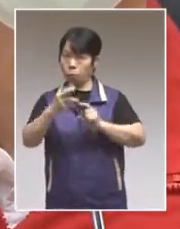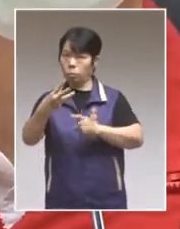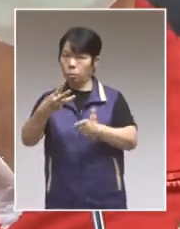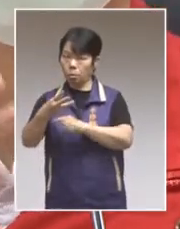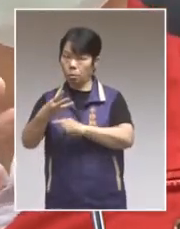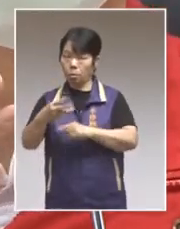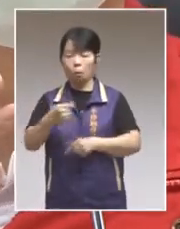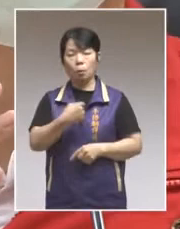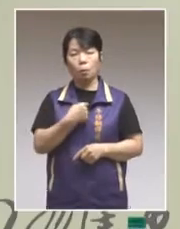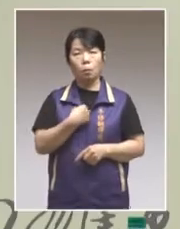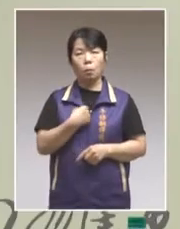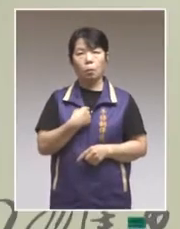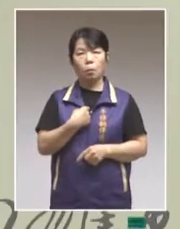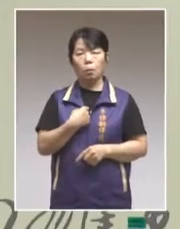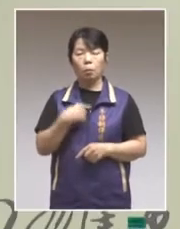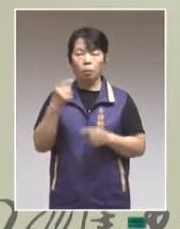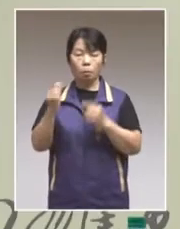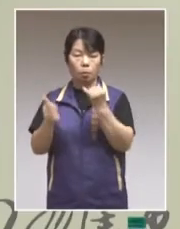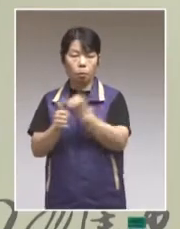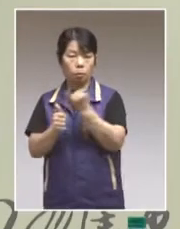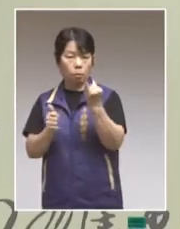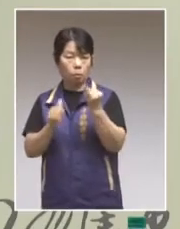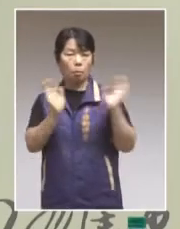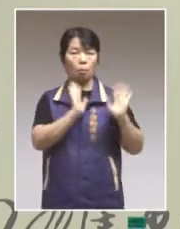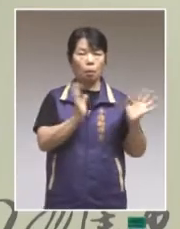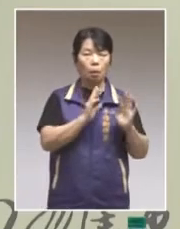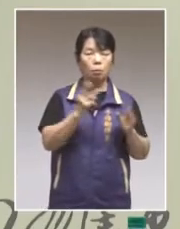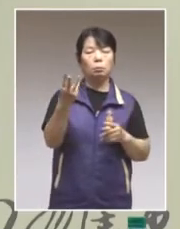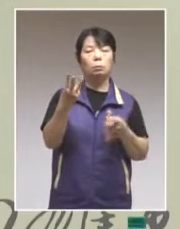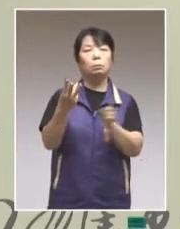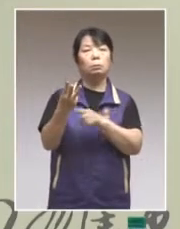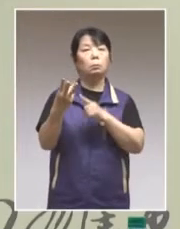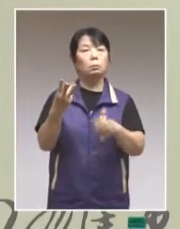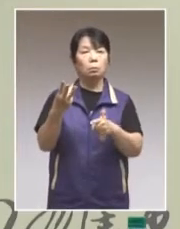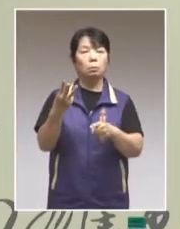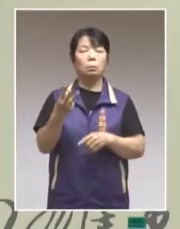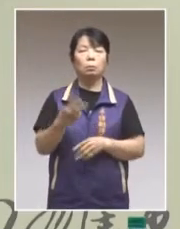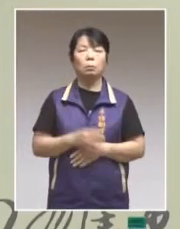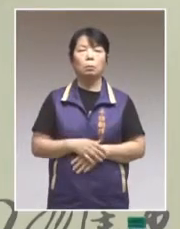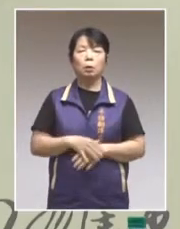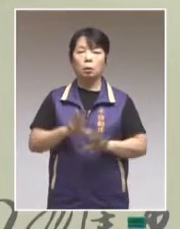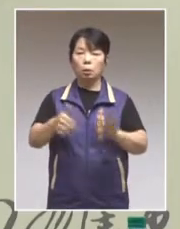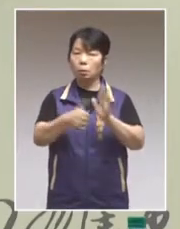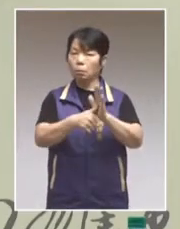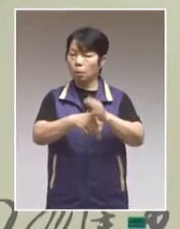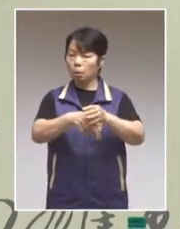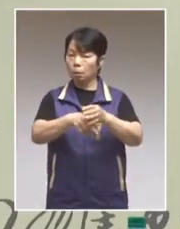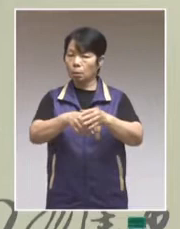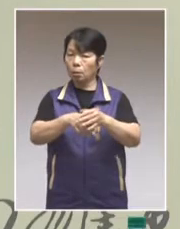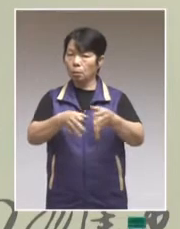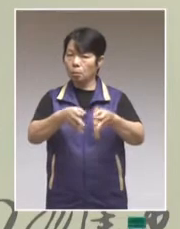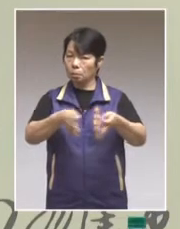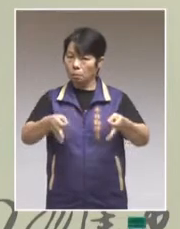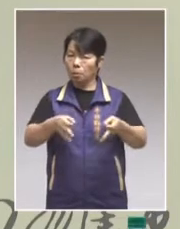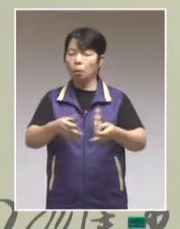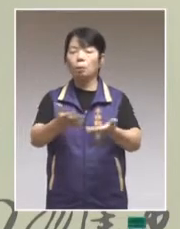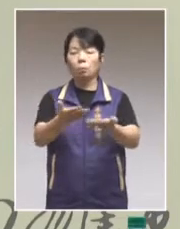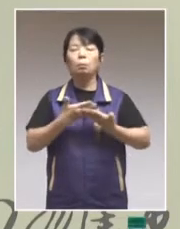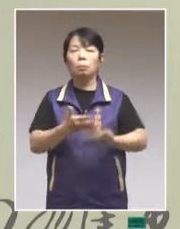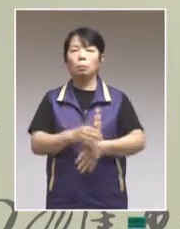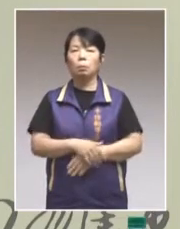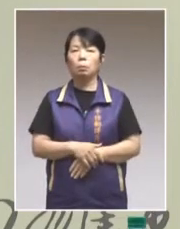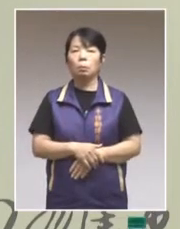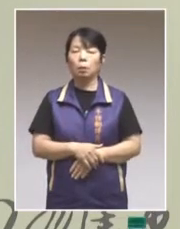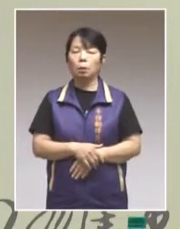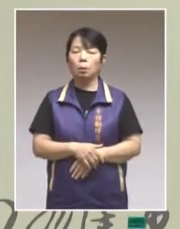我跟我的太太跟我的小孩三个，好，那这个名单要请你提供，因